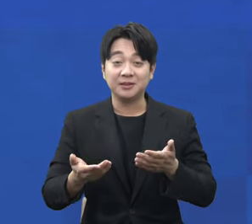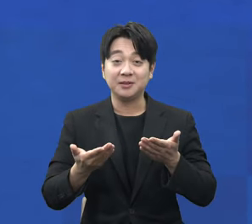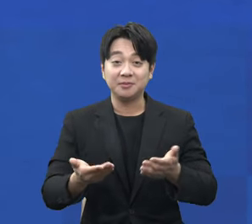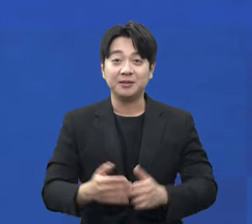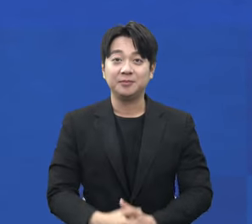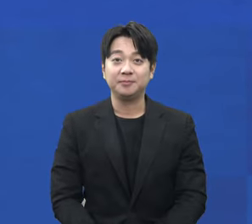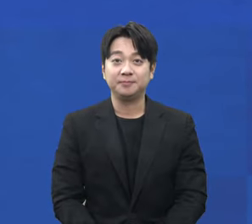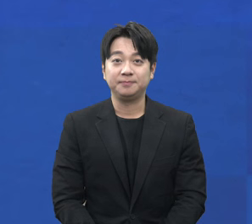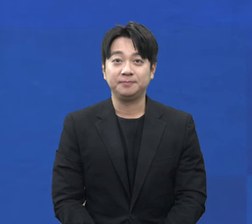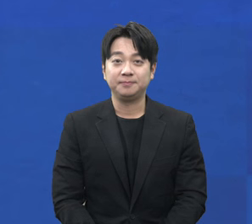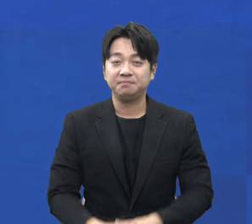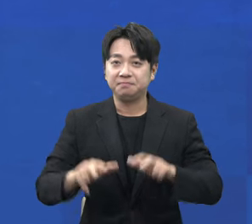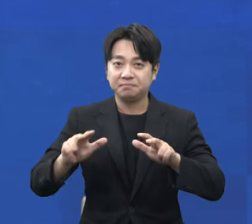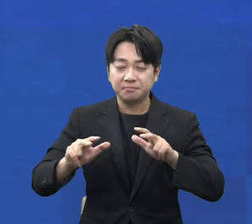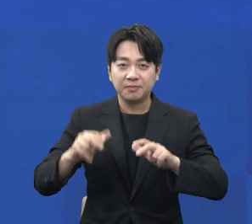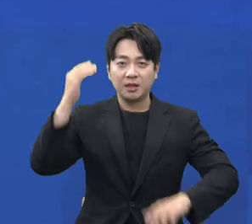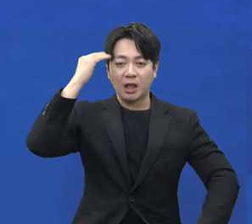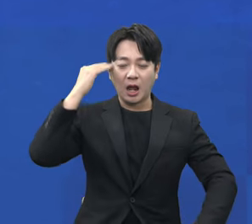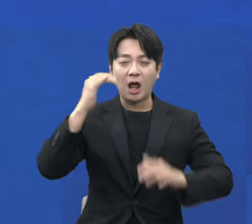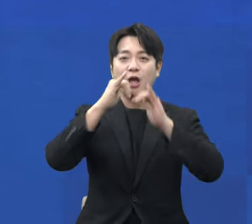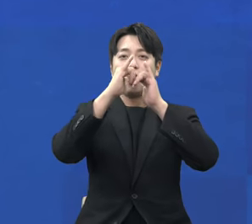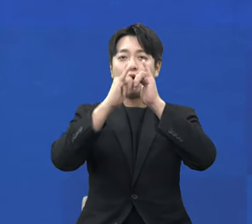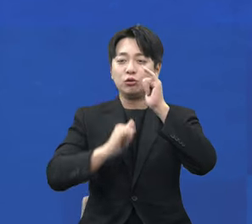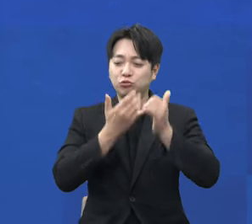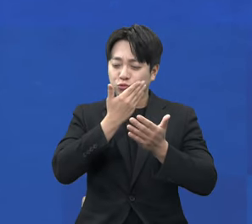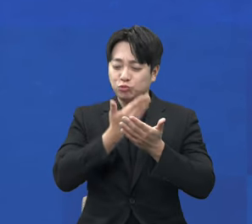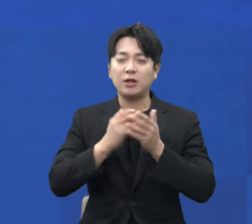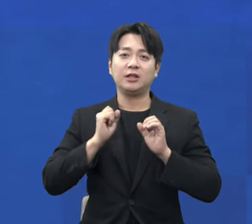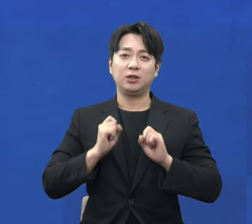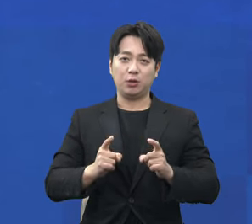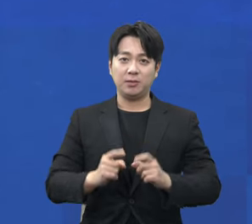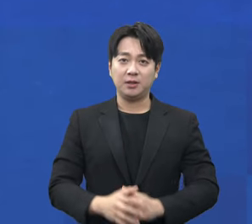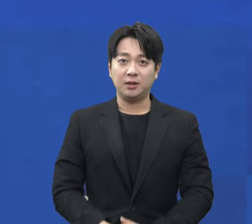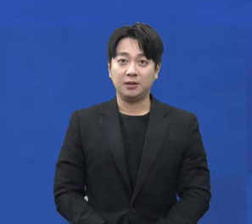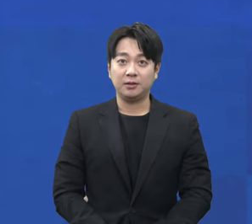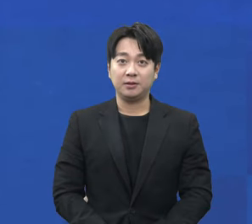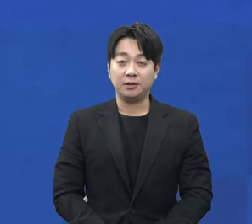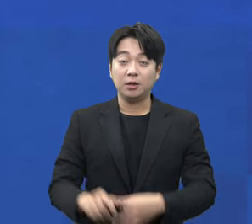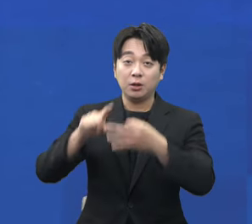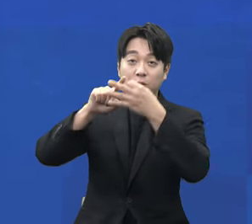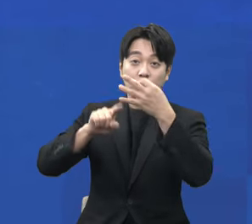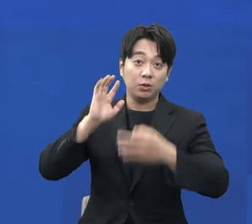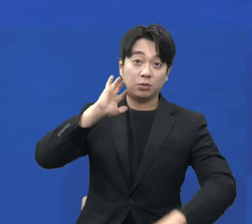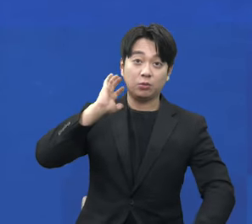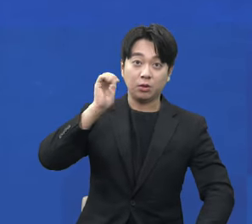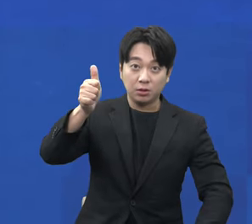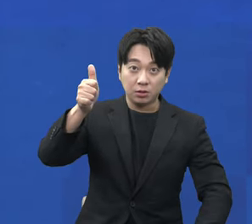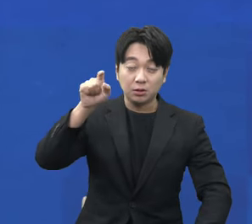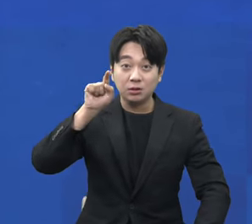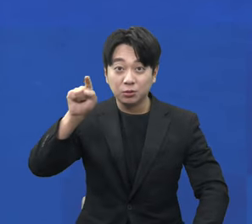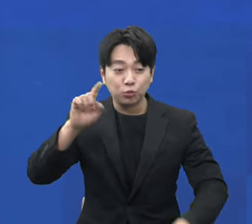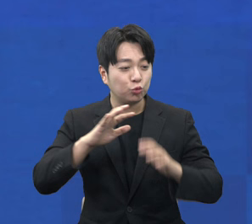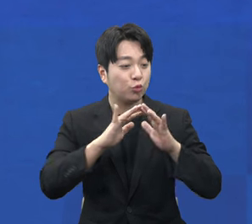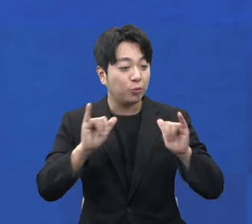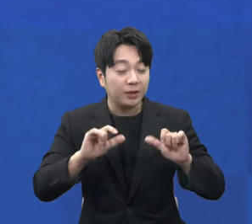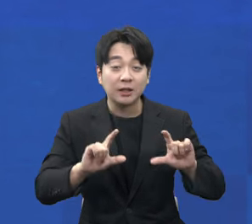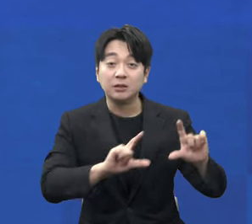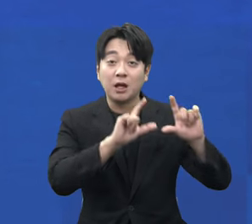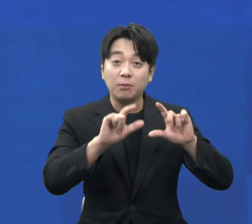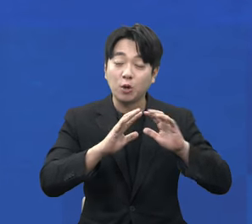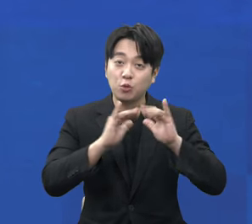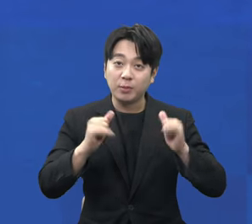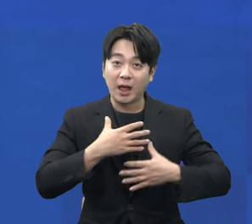역사의 중대한 갈림길에 섰습니다. 윤석열 정부는 국민의 안전, 국민의 삶, 국민의